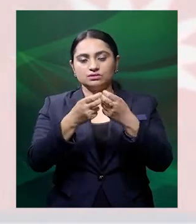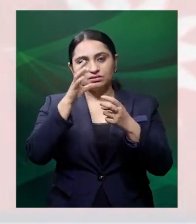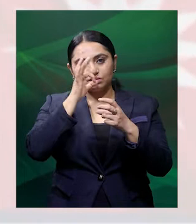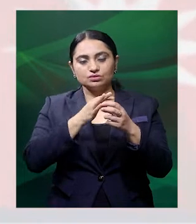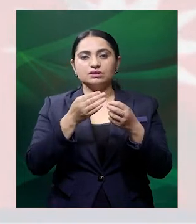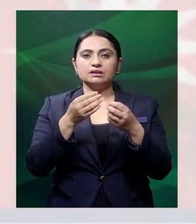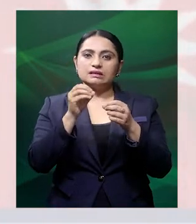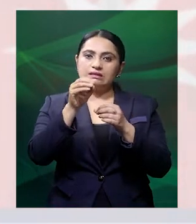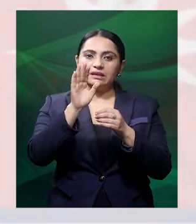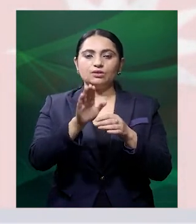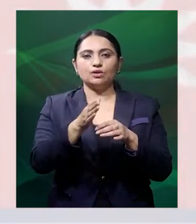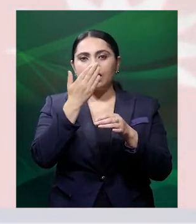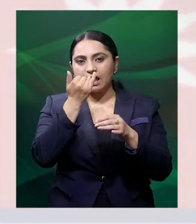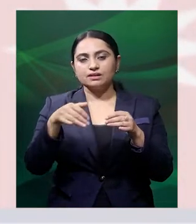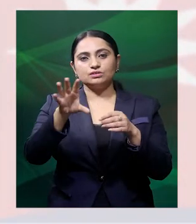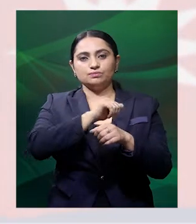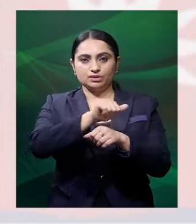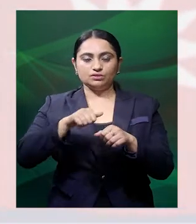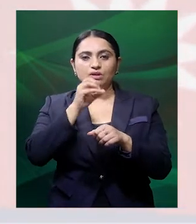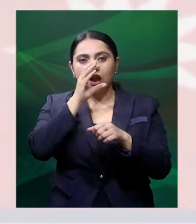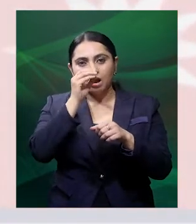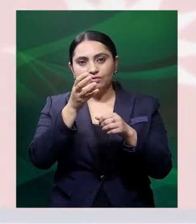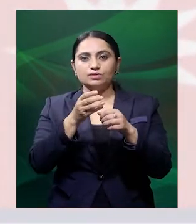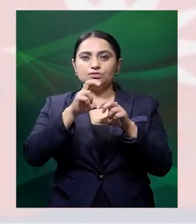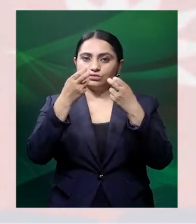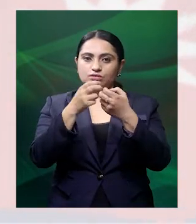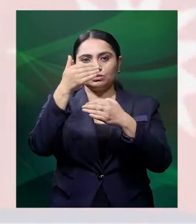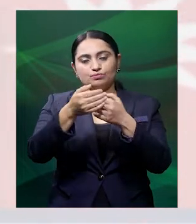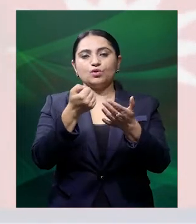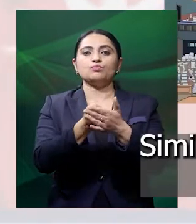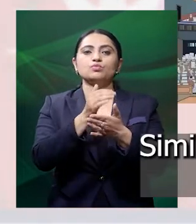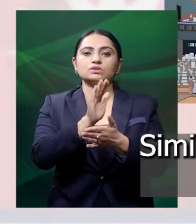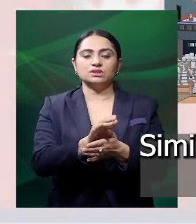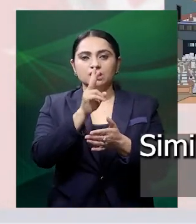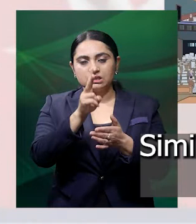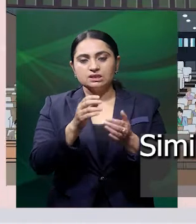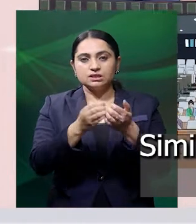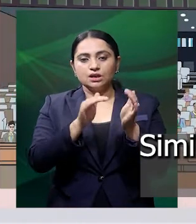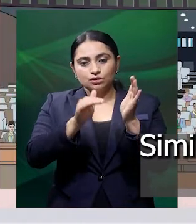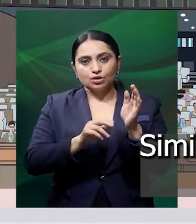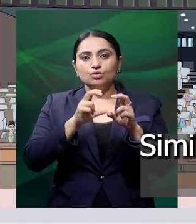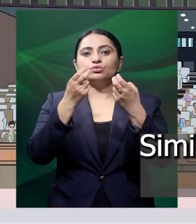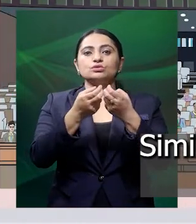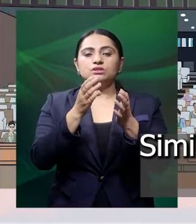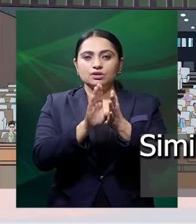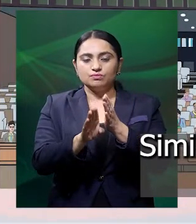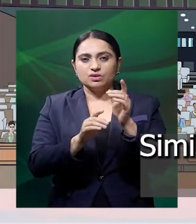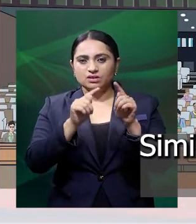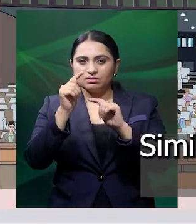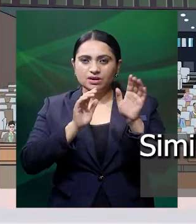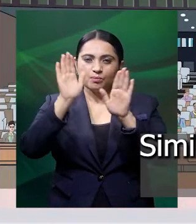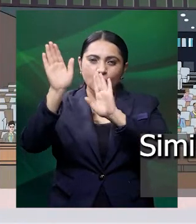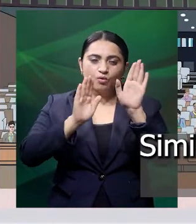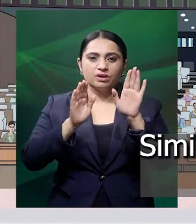सदनले सुनिश्चितता प्रदान गरेका कारण सबै जनताको आवाज सदनसम्म पुग्दछ। त्यसै गरी तल्लो सदनबाट यदा